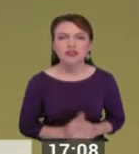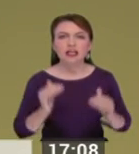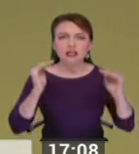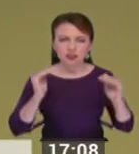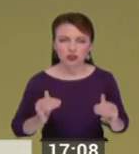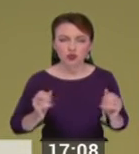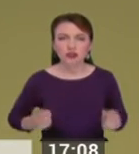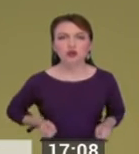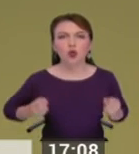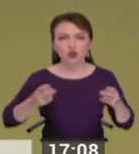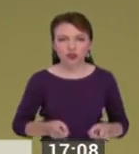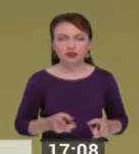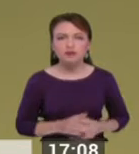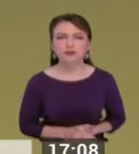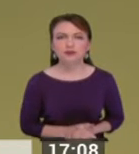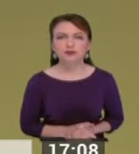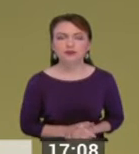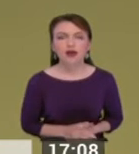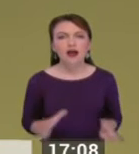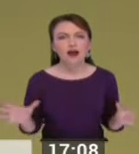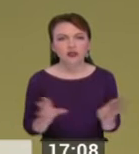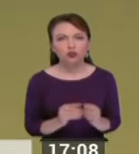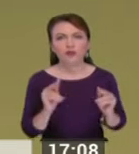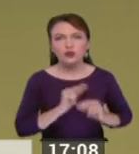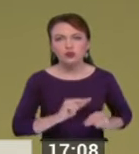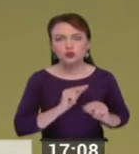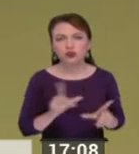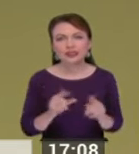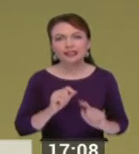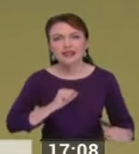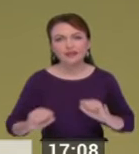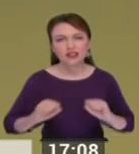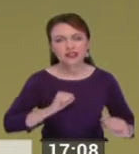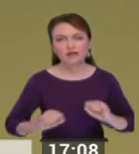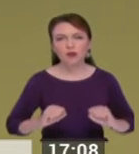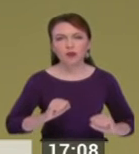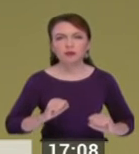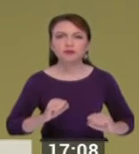Знижується злочинність. Разом працюючи з керівництвом